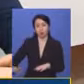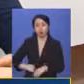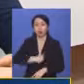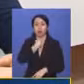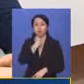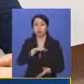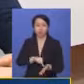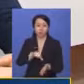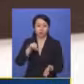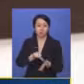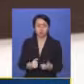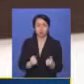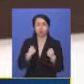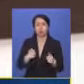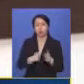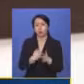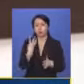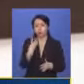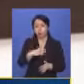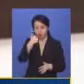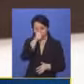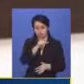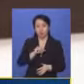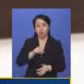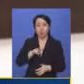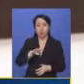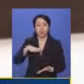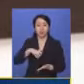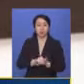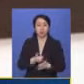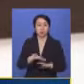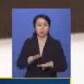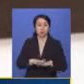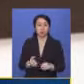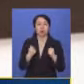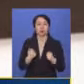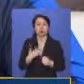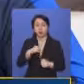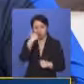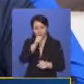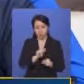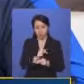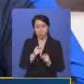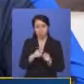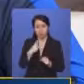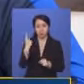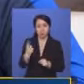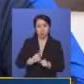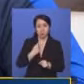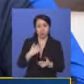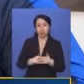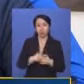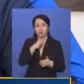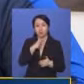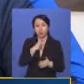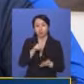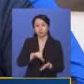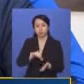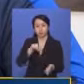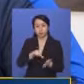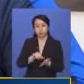взрослых участвовали спортсмены до 40 лет. Алина Калиушка занимается тяжелой атлетикой уже 5 лет, учится в 11 классе. С недавнего времени является